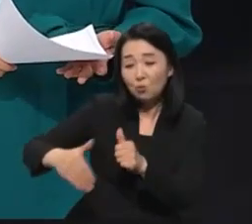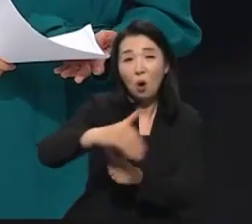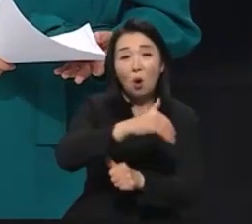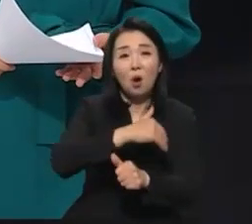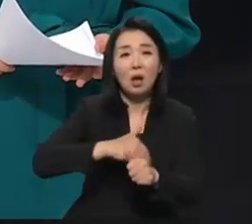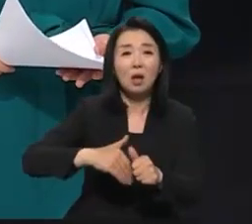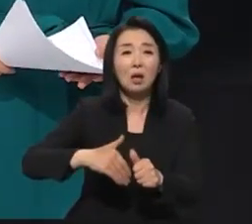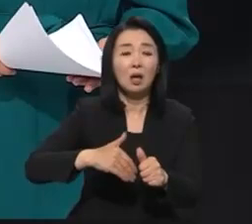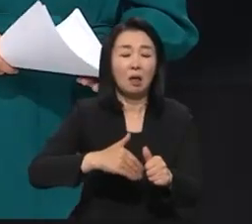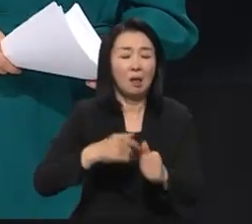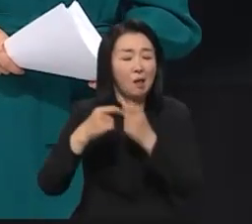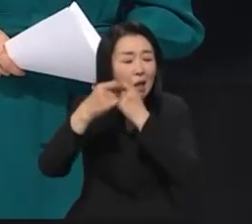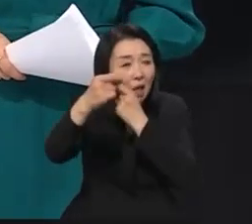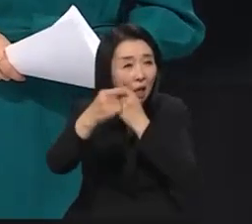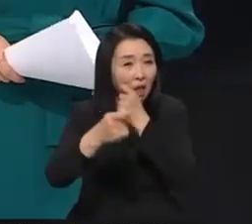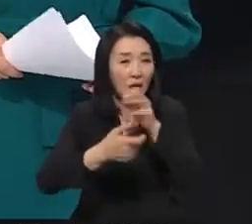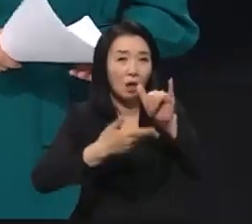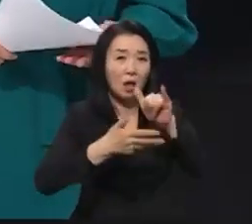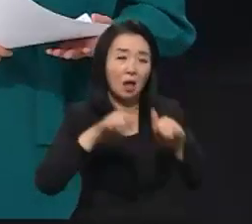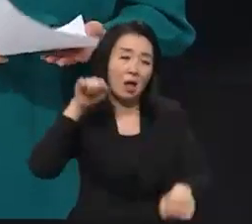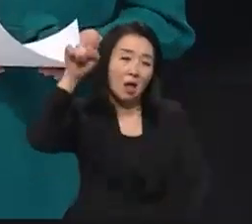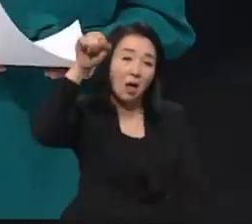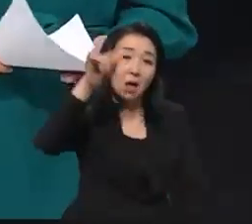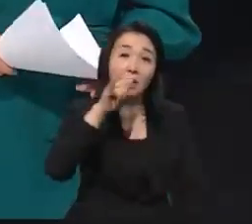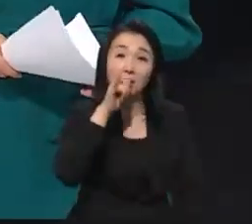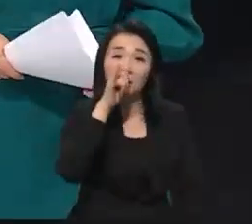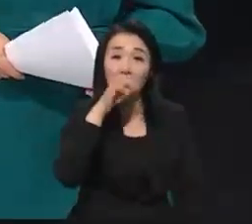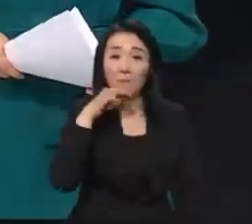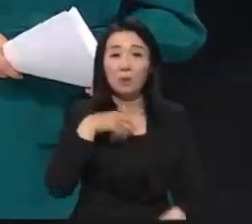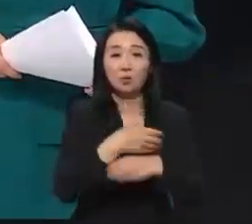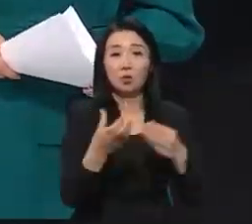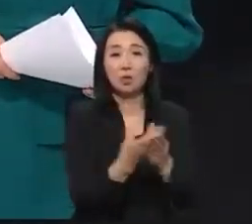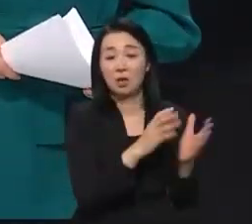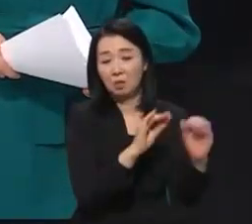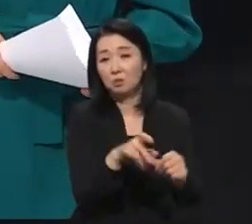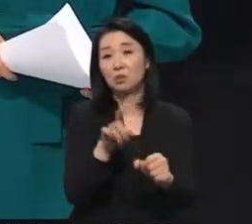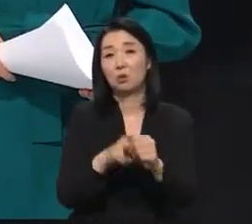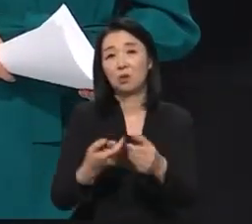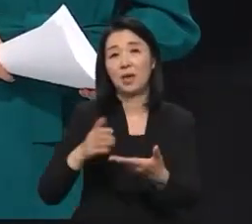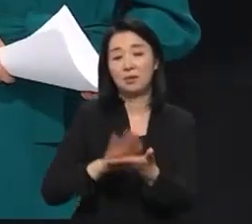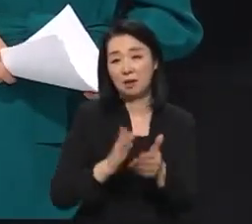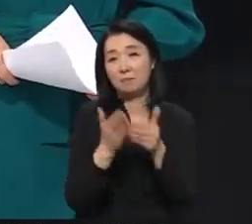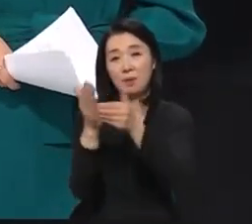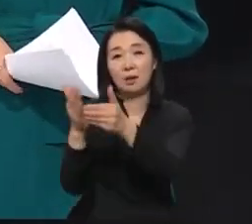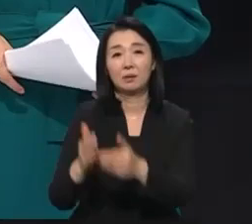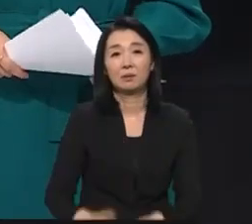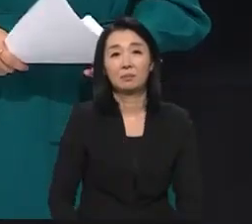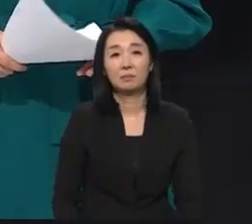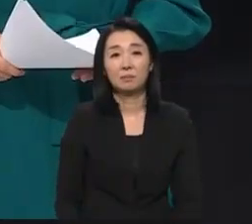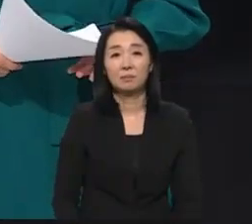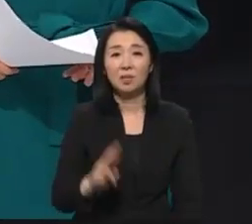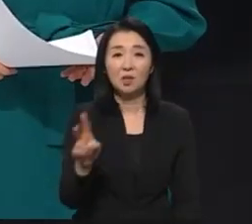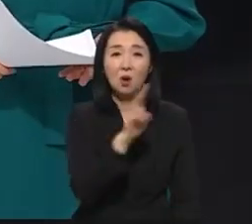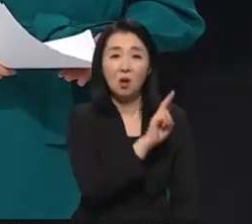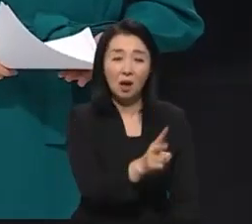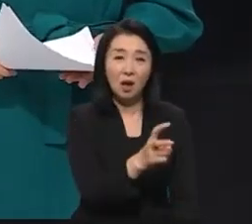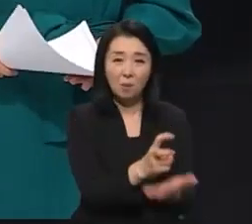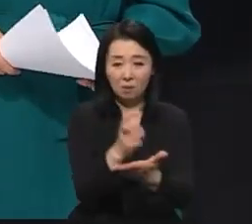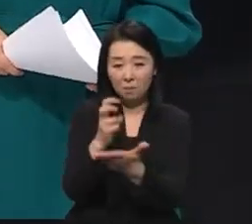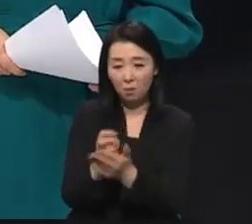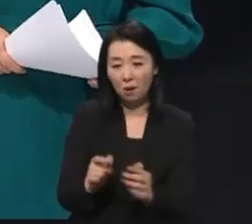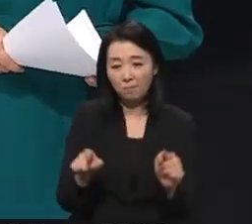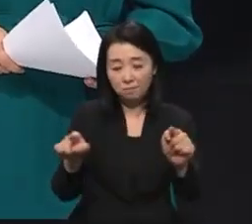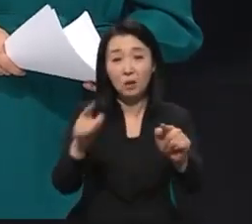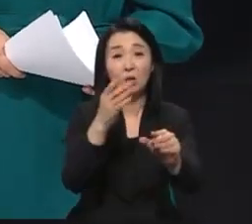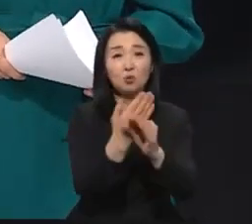보수 유튜버들의 시위가 계속되자 민주당에서도이를 금지하기 위해서 개정안을 발휘했었습니다 여야가 각각